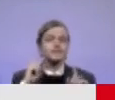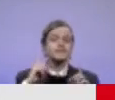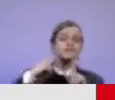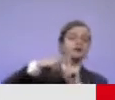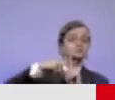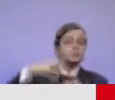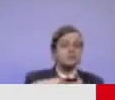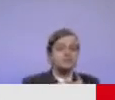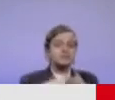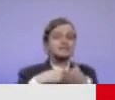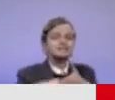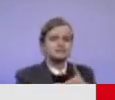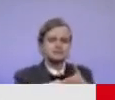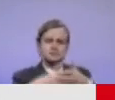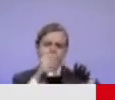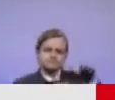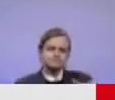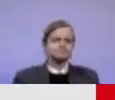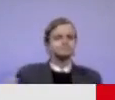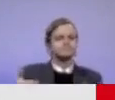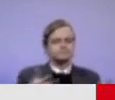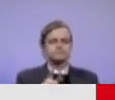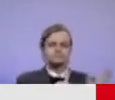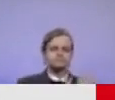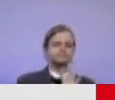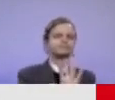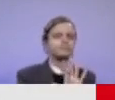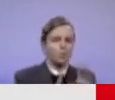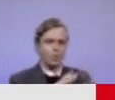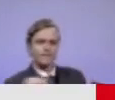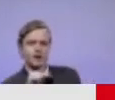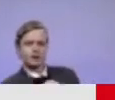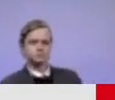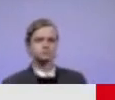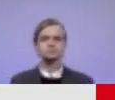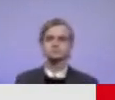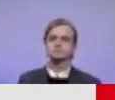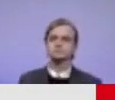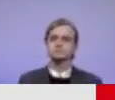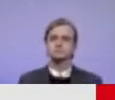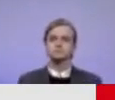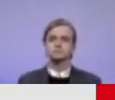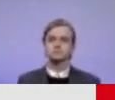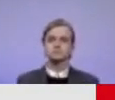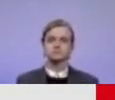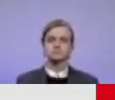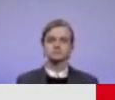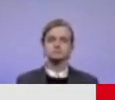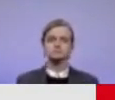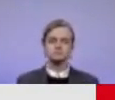identificăm în acest an un standard în jurul căruia să se regăsească cei loiali ideilor liberale